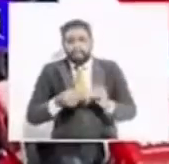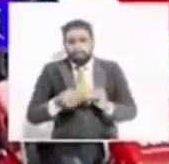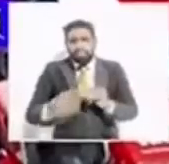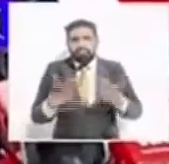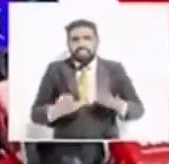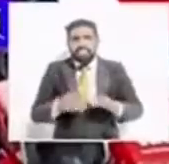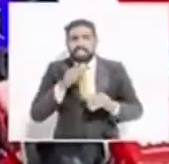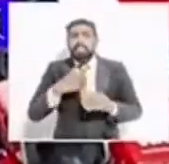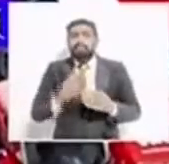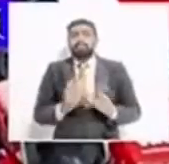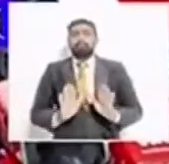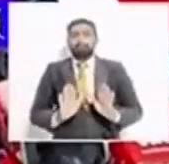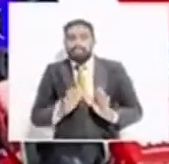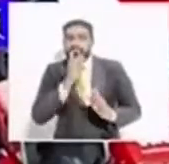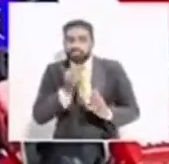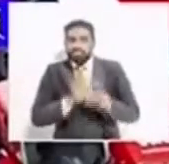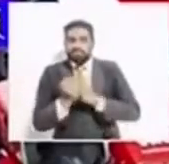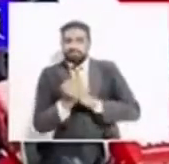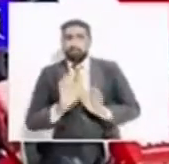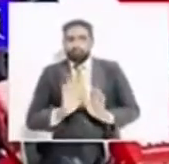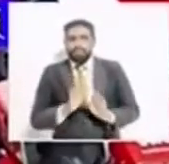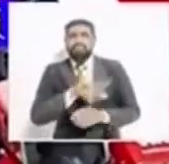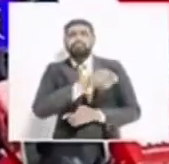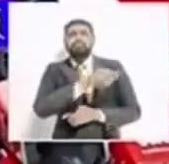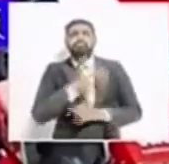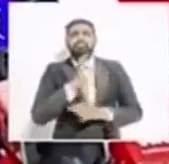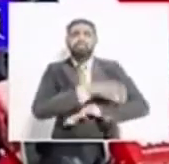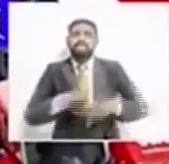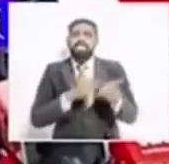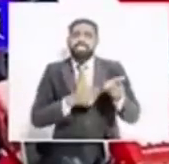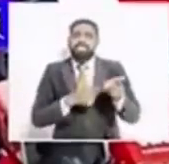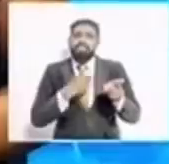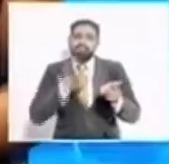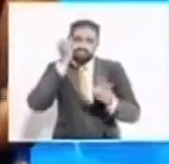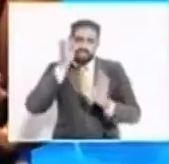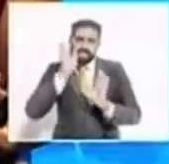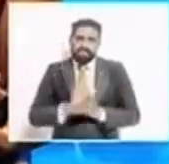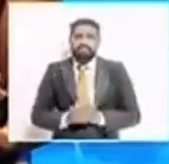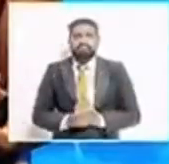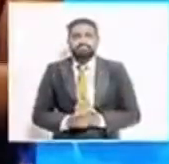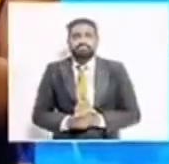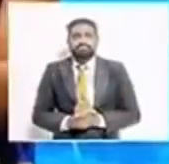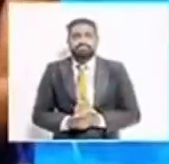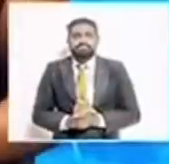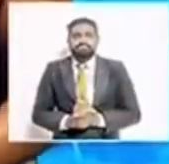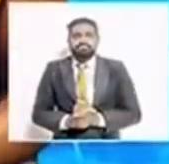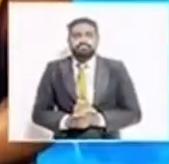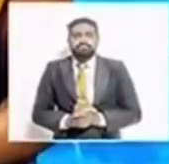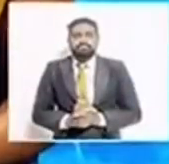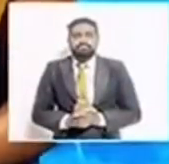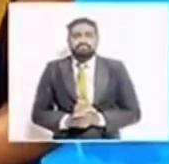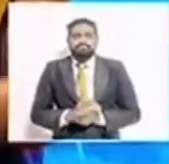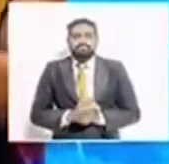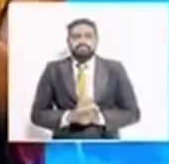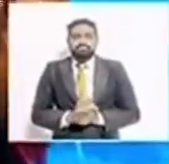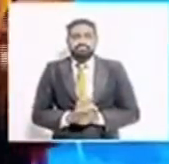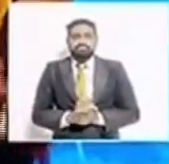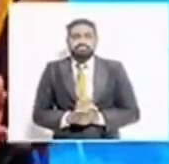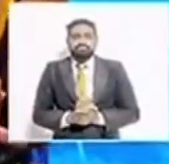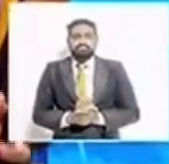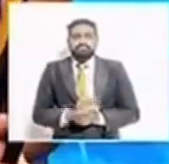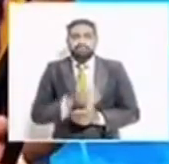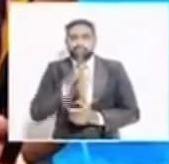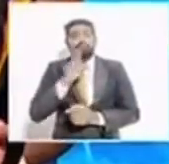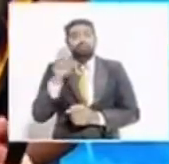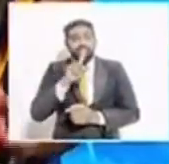මේ ඩොලරය පාවෙන්න අත්තරියද කියන සාධාරණ සැකය දැන් අපි ඉස්සරහ තිබෙනවා. News constant reporting about the economic